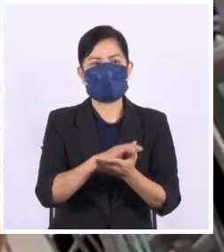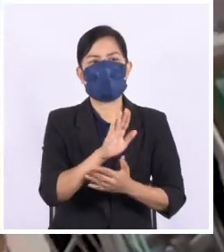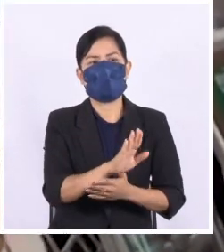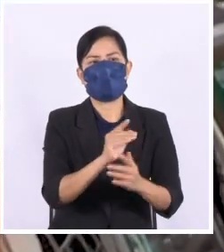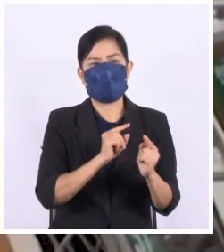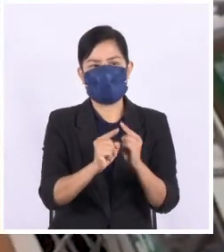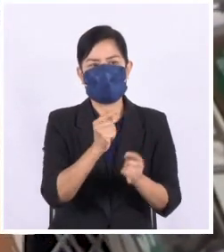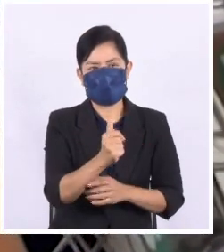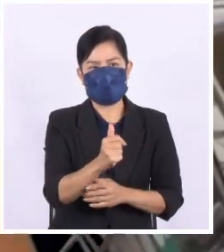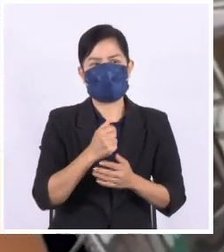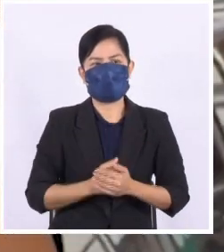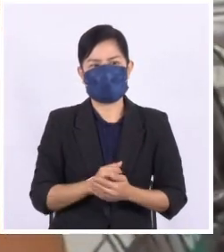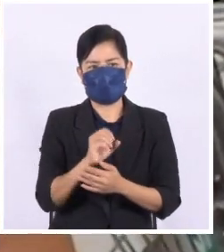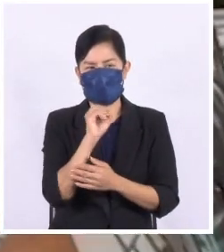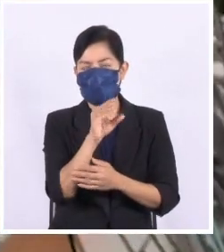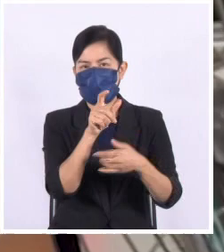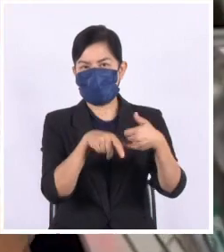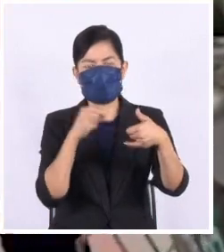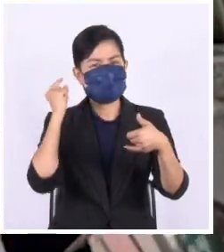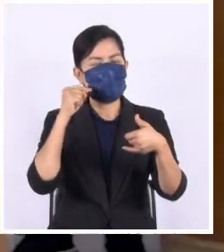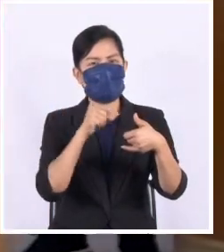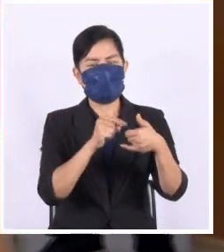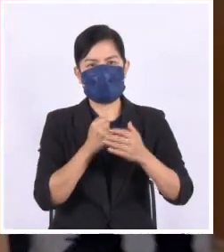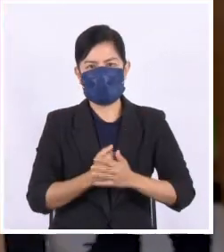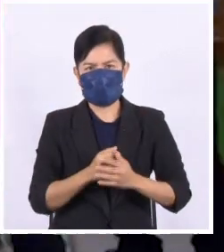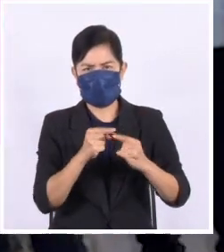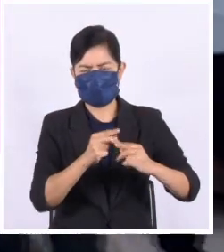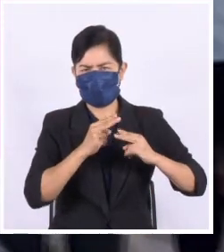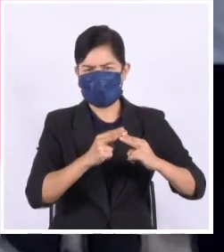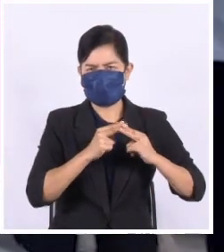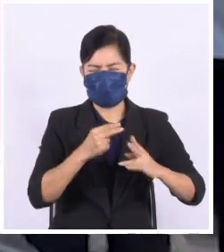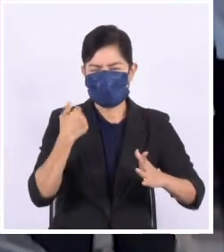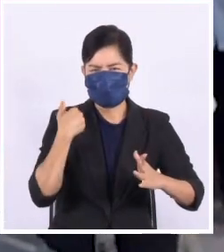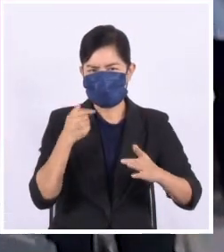ผัวก็บอกว่าเมียเอาแต่ใจว่าอย่างนั้นพูดผิดหูไม่ได้ทะเลาะกัน ค่ะ